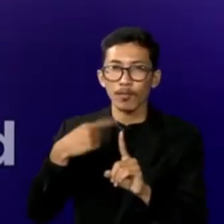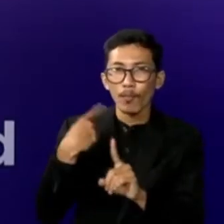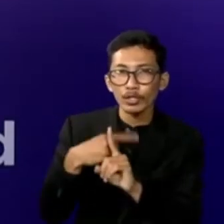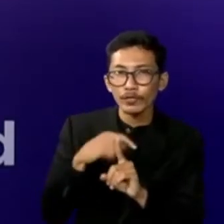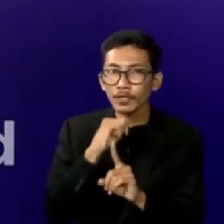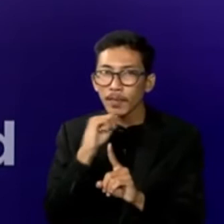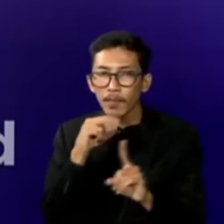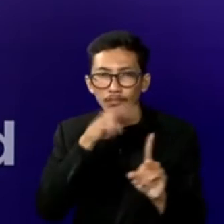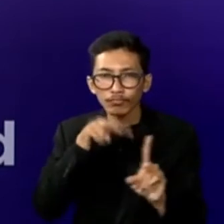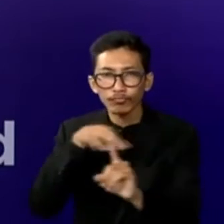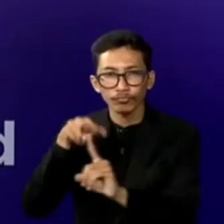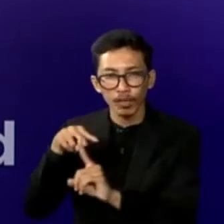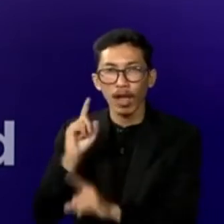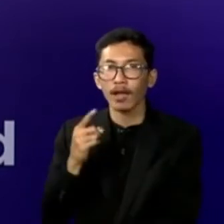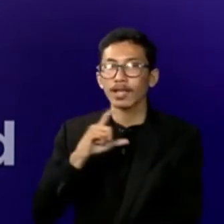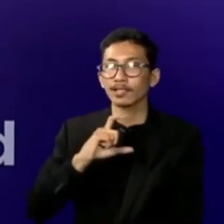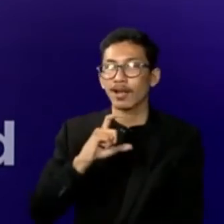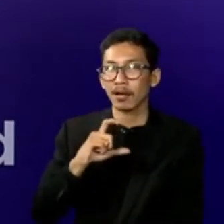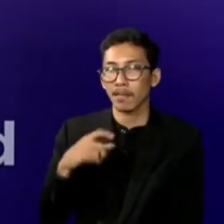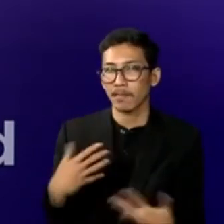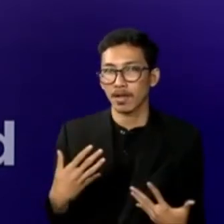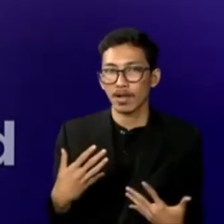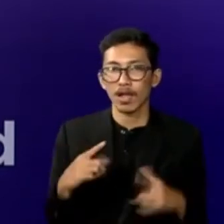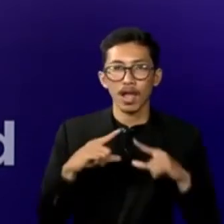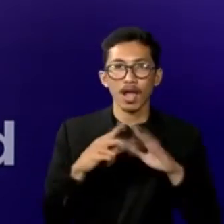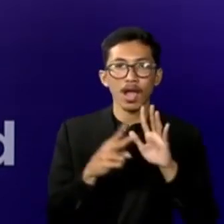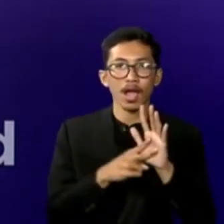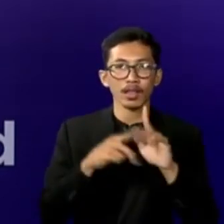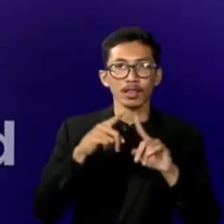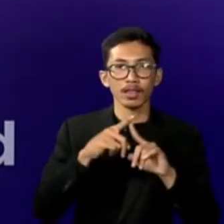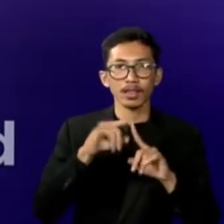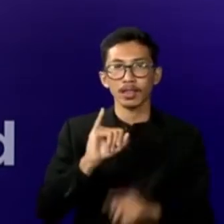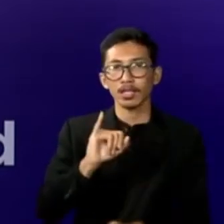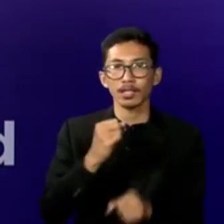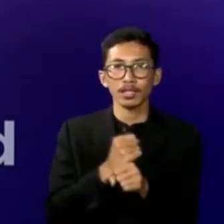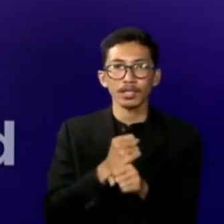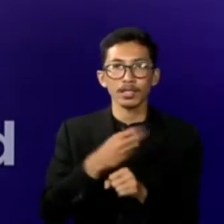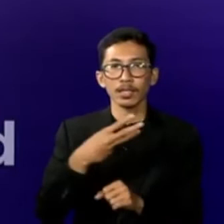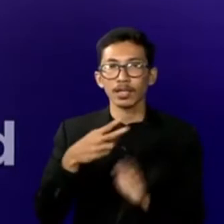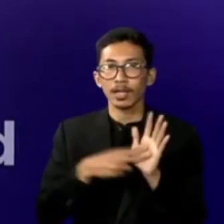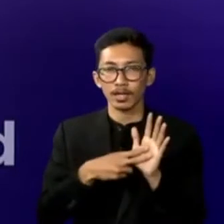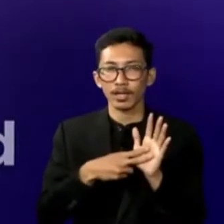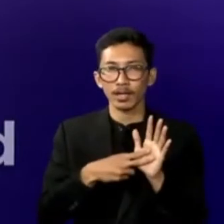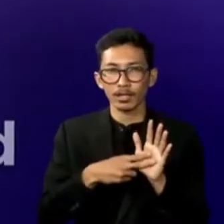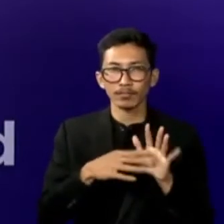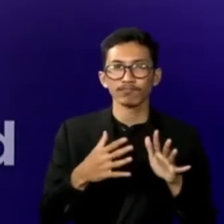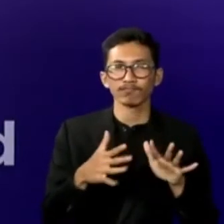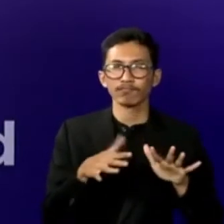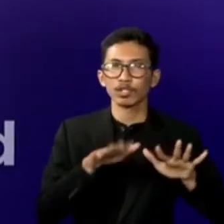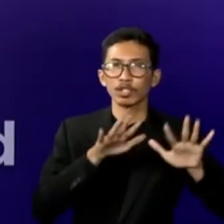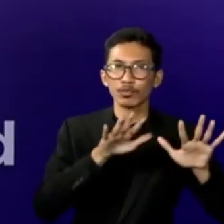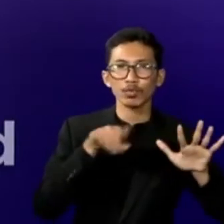Fit itu sekarang ada metode yang namanya Anti Hit anti gen itu 10-15 menit